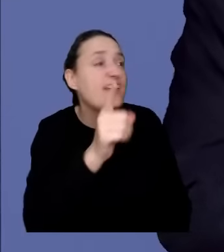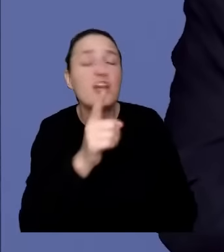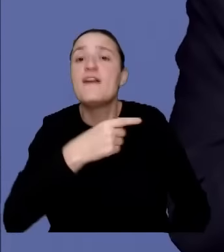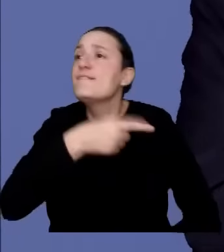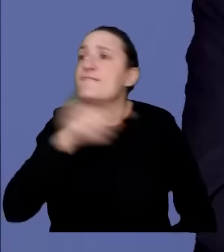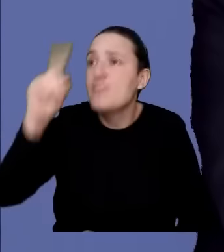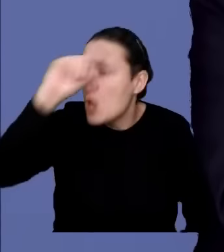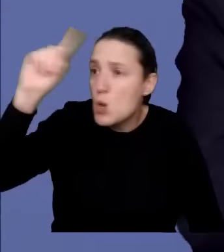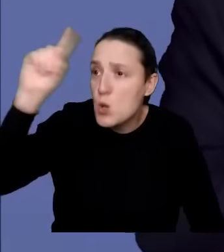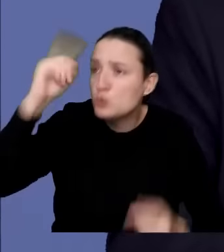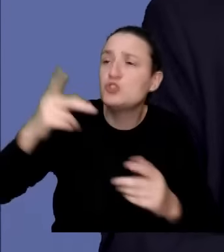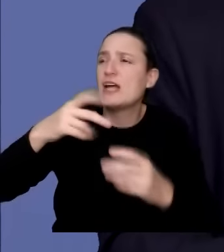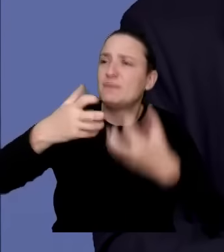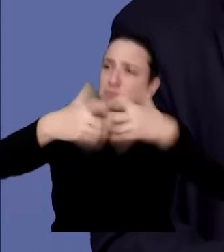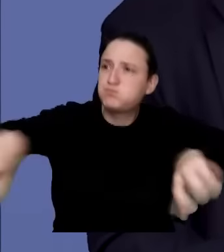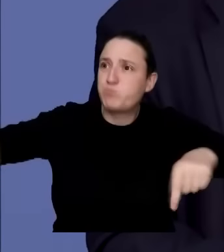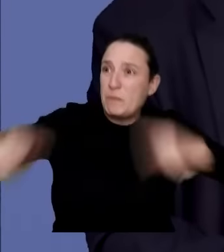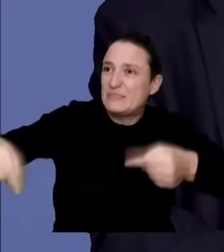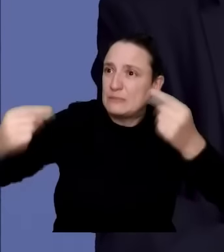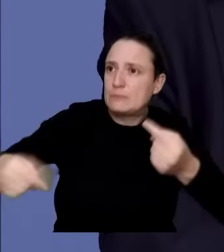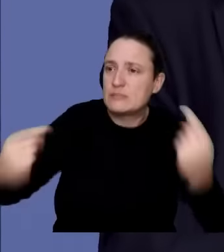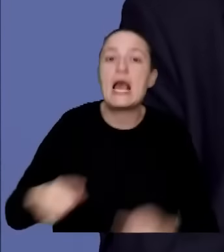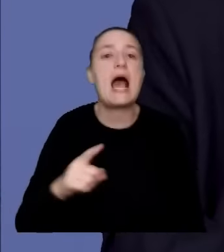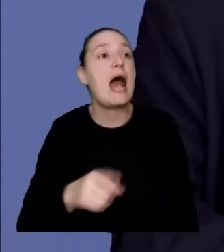najczarniejsi wszystko na